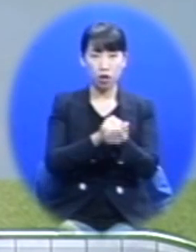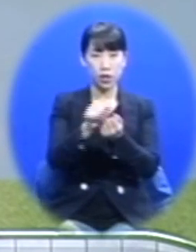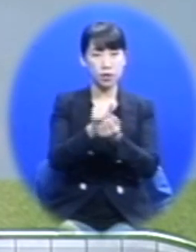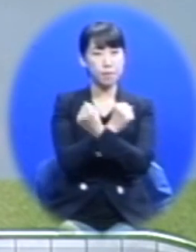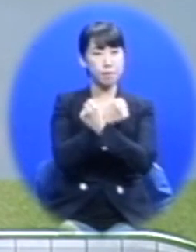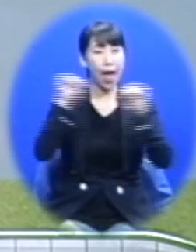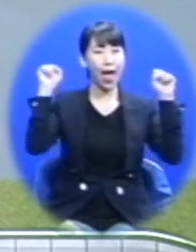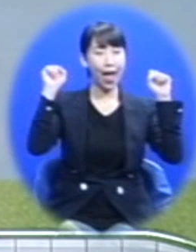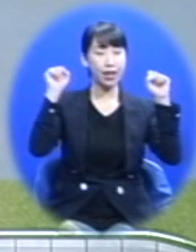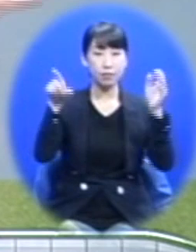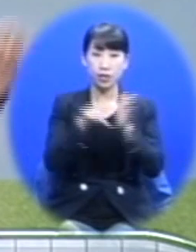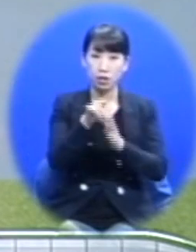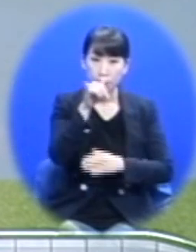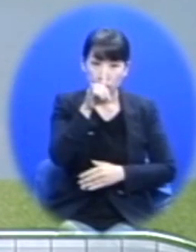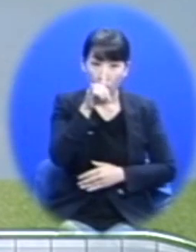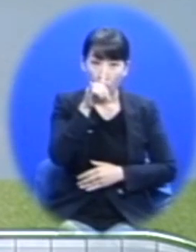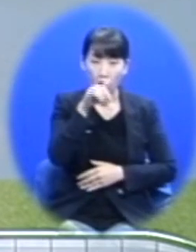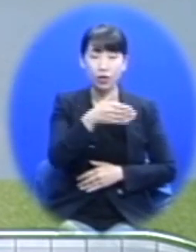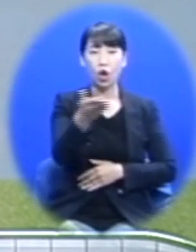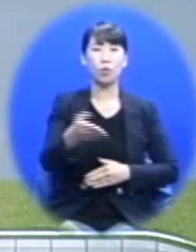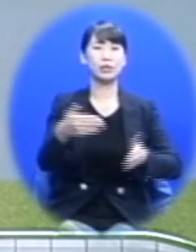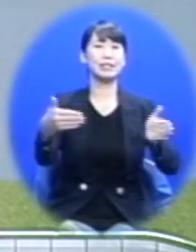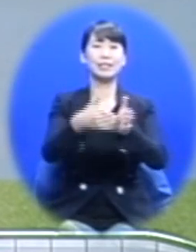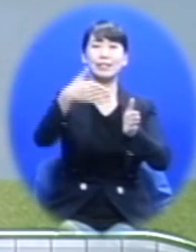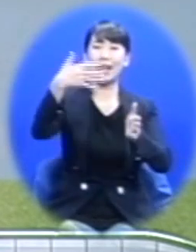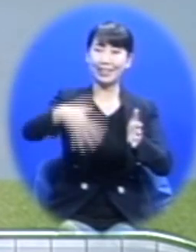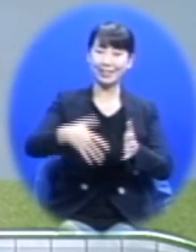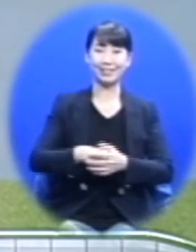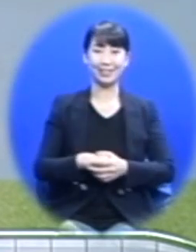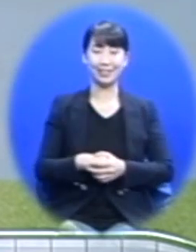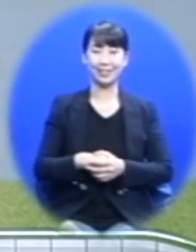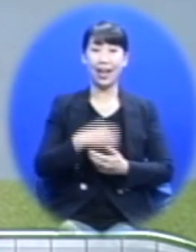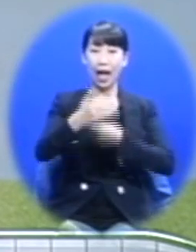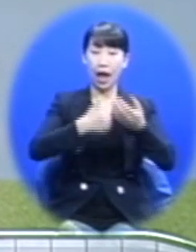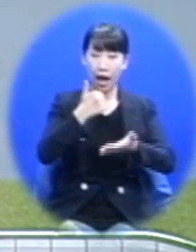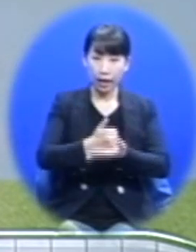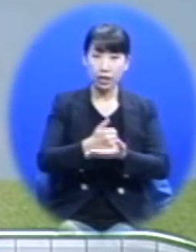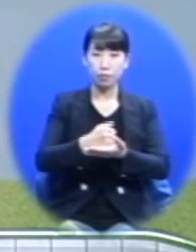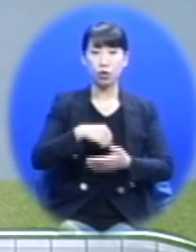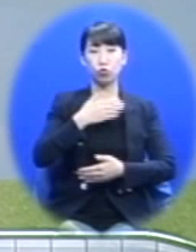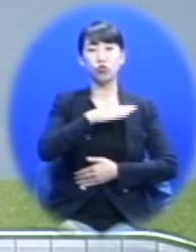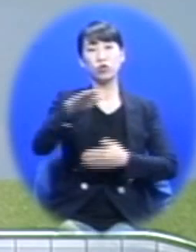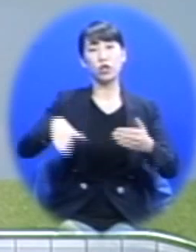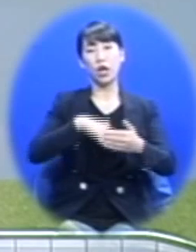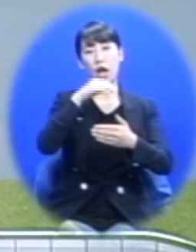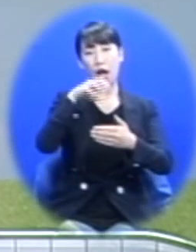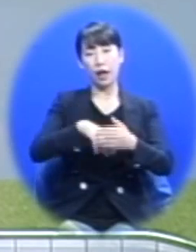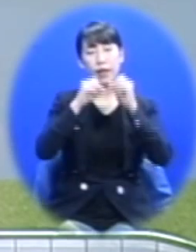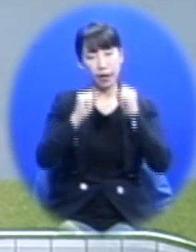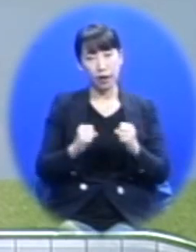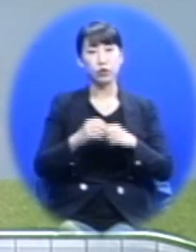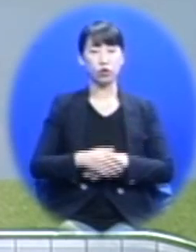있다면 여러분은 아직 끝이 아니에요. 하나님이 여러분 안에 계신 거예요. 살아계신 하나님이 지금 여러분 안에 계신